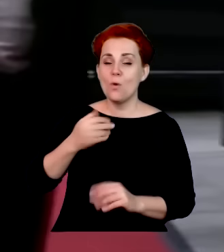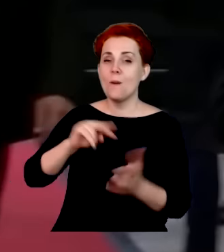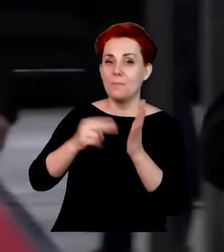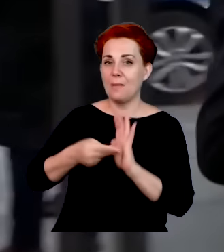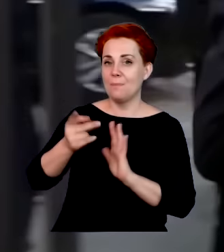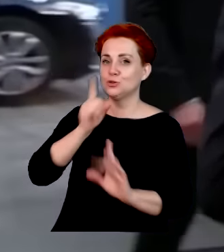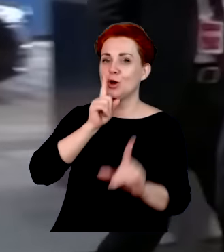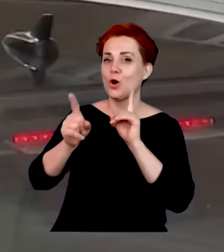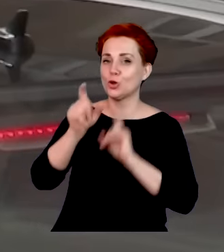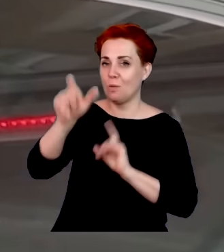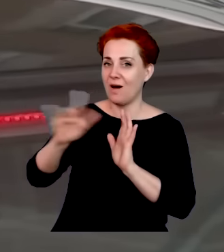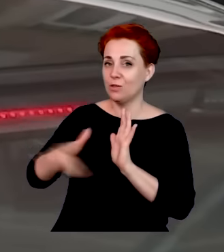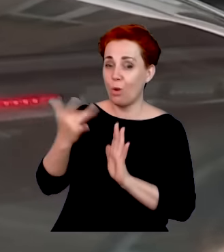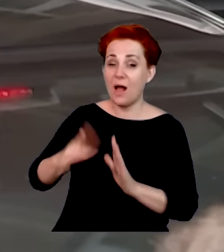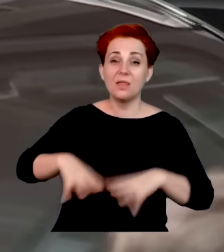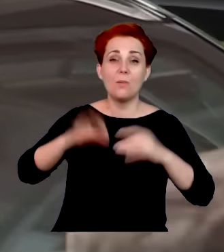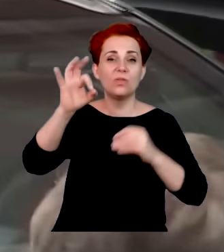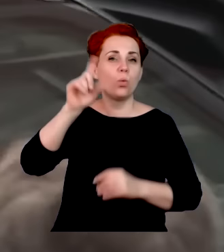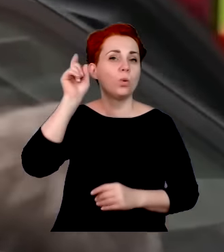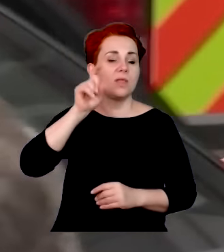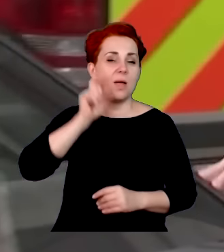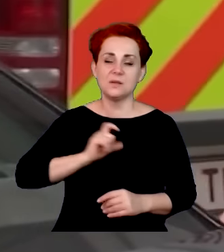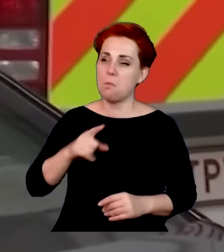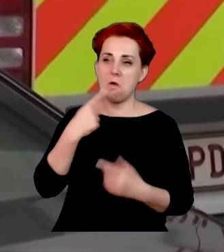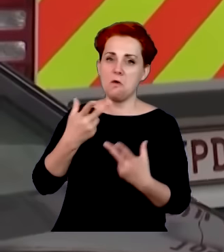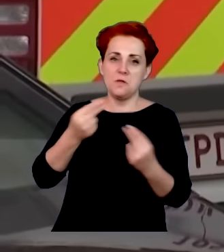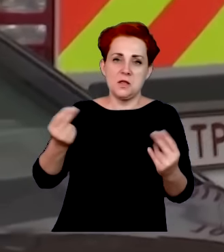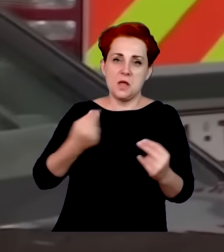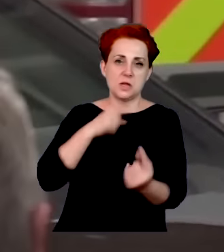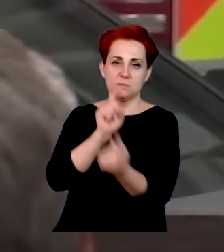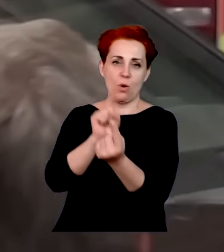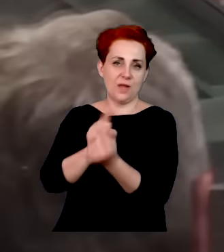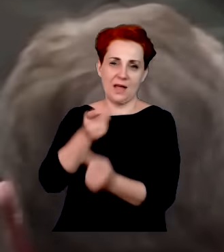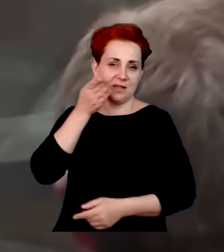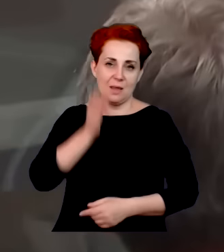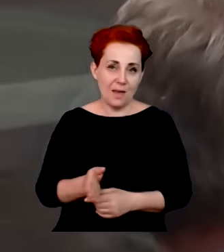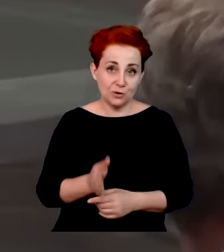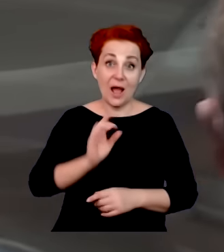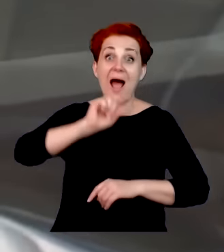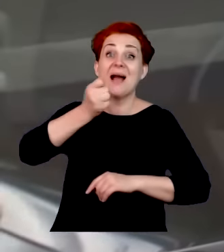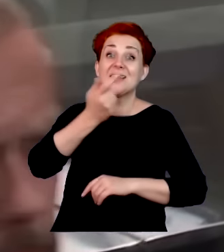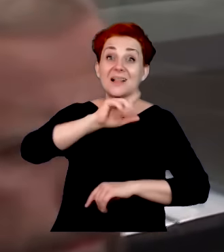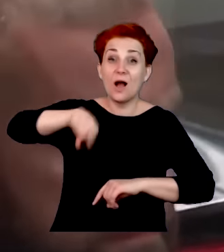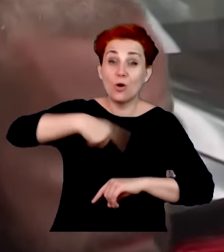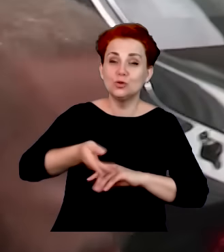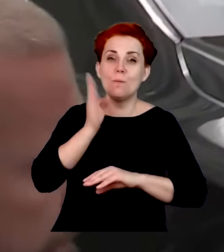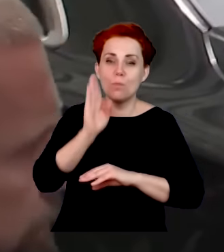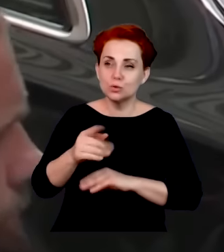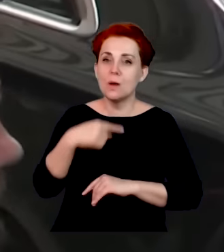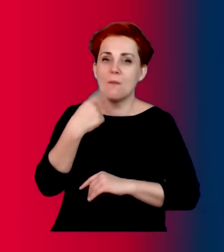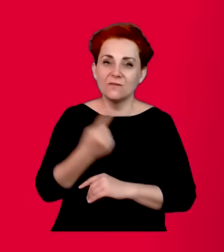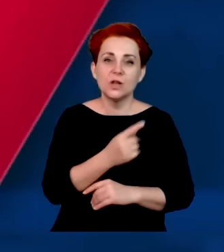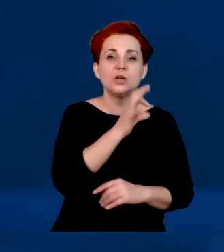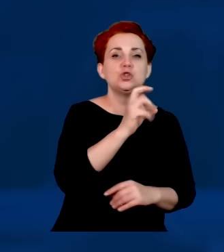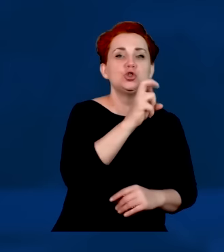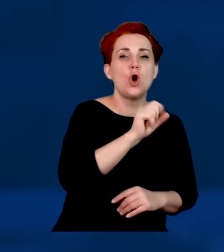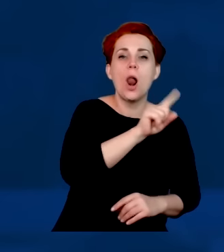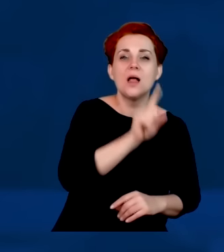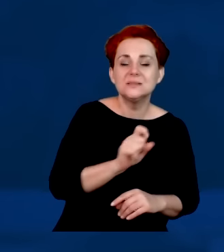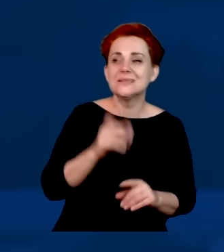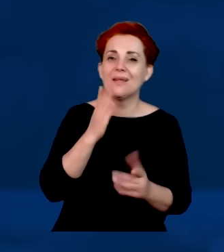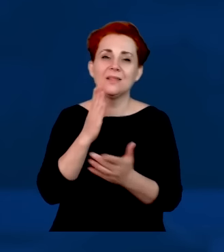Jednak najpierw biuro prasowe niemieckiego rządu zaprzeczyło informacjom o spotkaniu polityków, by kilka godzin później podać, że Tusk i Scholz jedynie wymienili